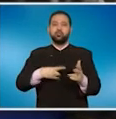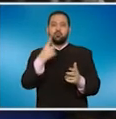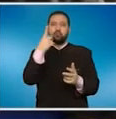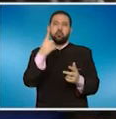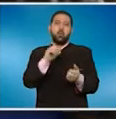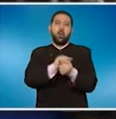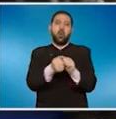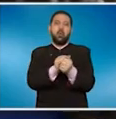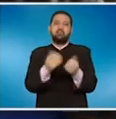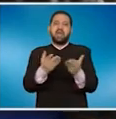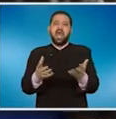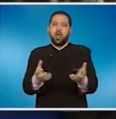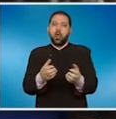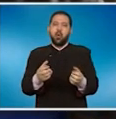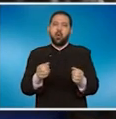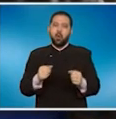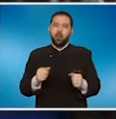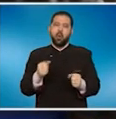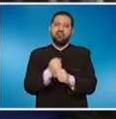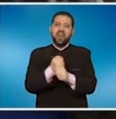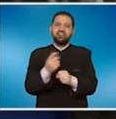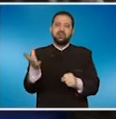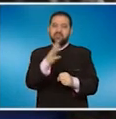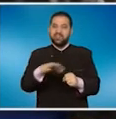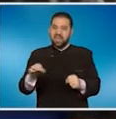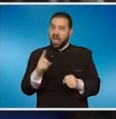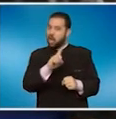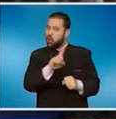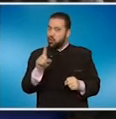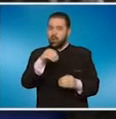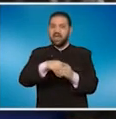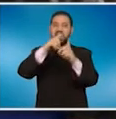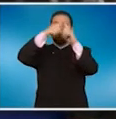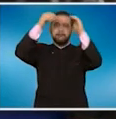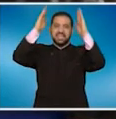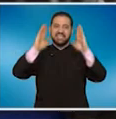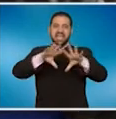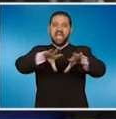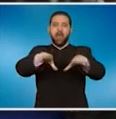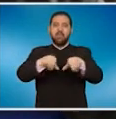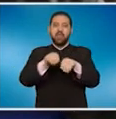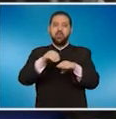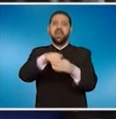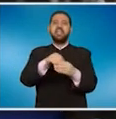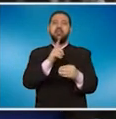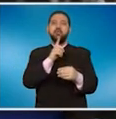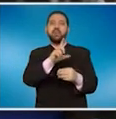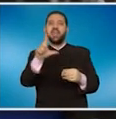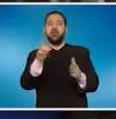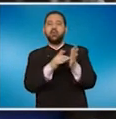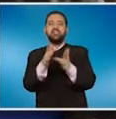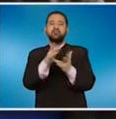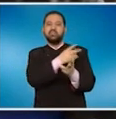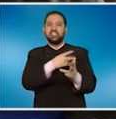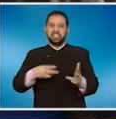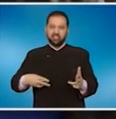bătălie pe care o ducem individual fiecare, ci o ducem în biserică ca mădulare ale trupului lui Hristos. Și atunci mergem